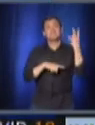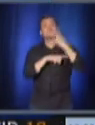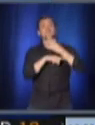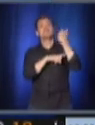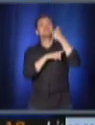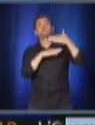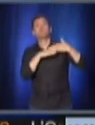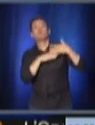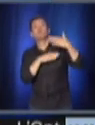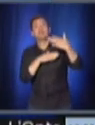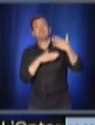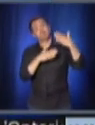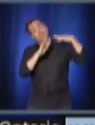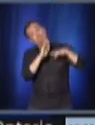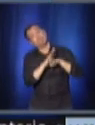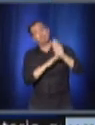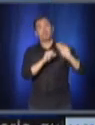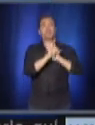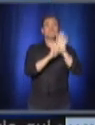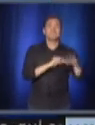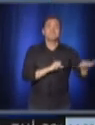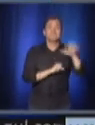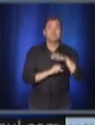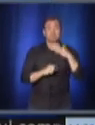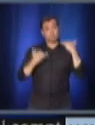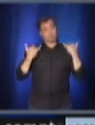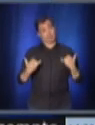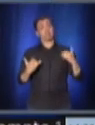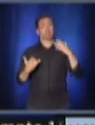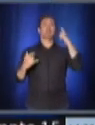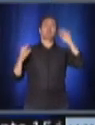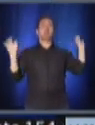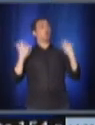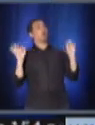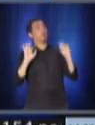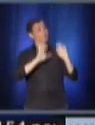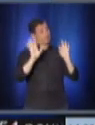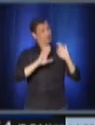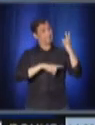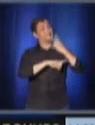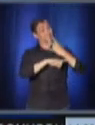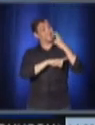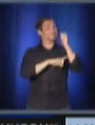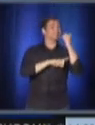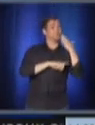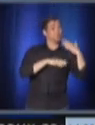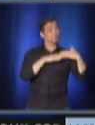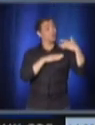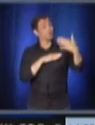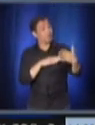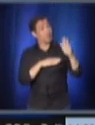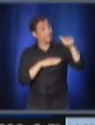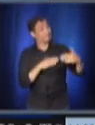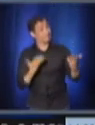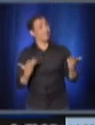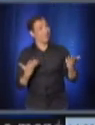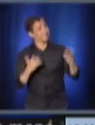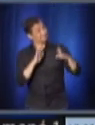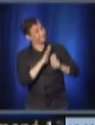suivants. On ne le voit pas encore dans nos résultats. Évidemment, ce n'est pas ce qu'on souhaite faire.